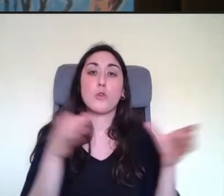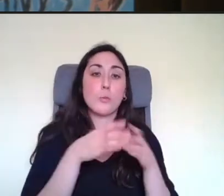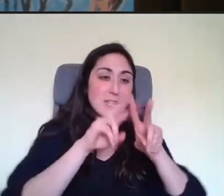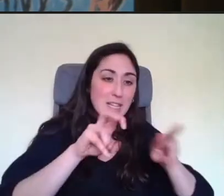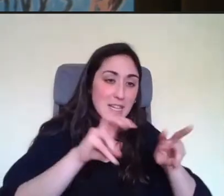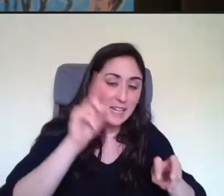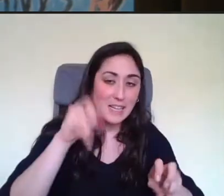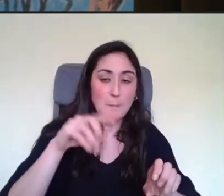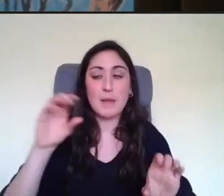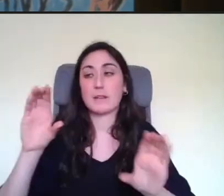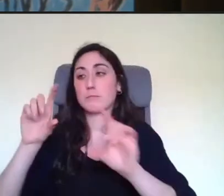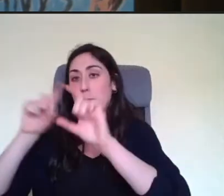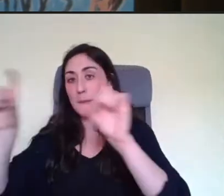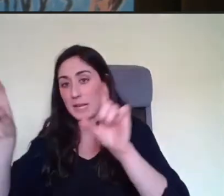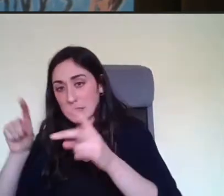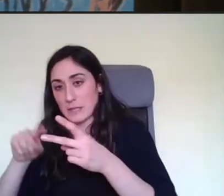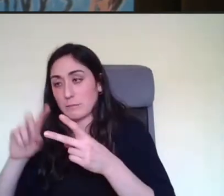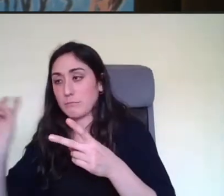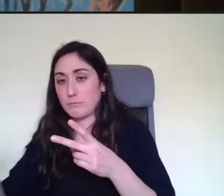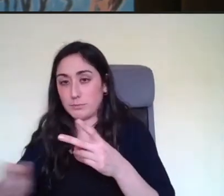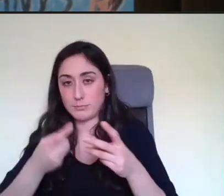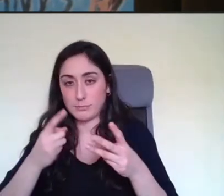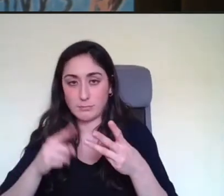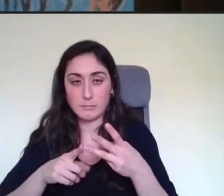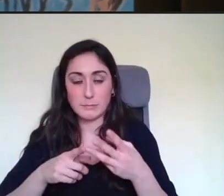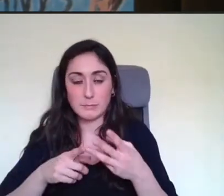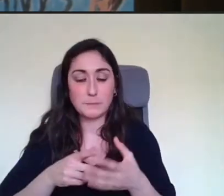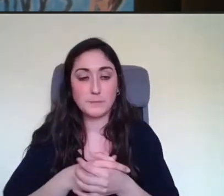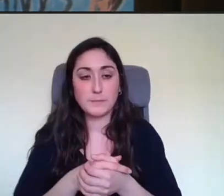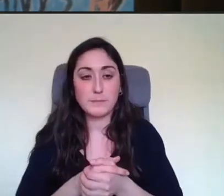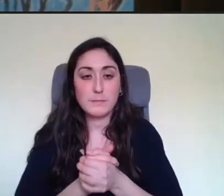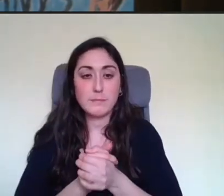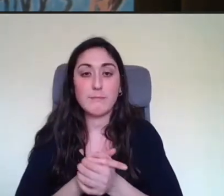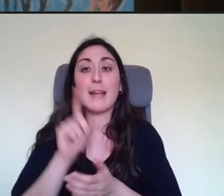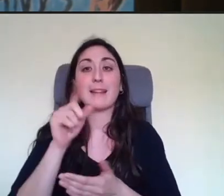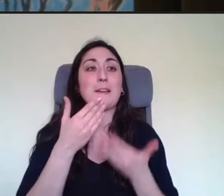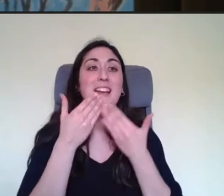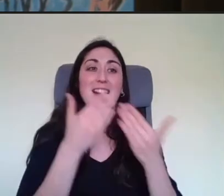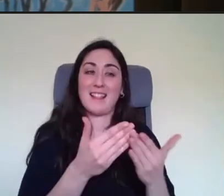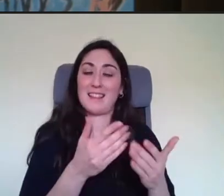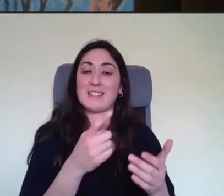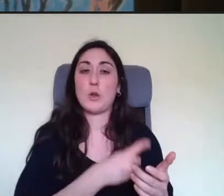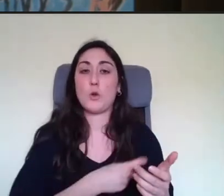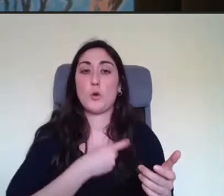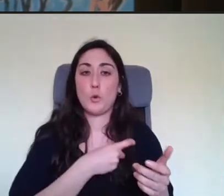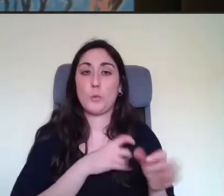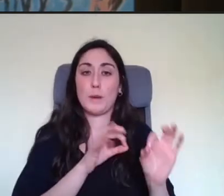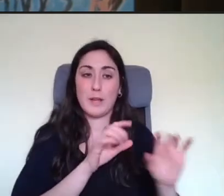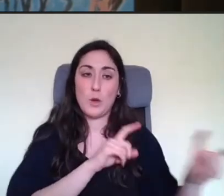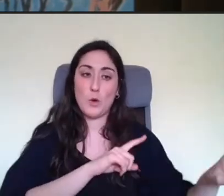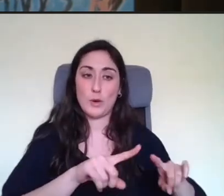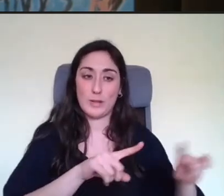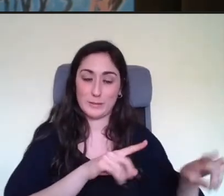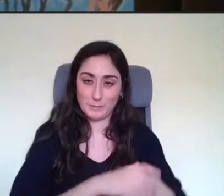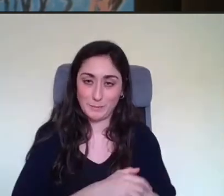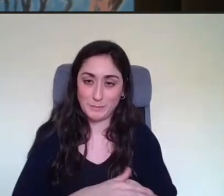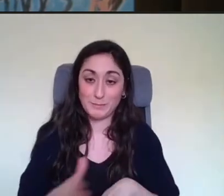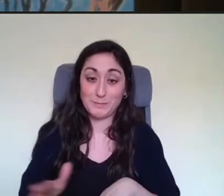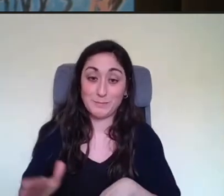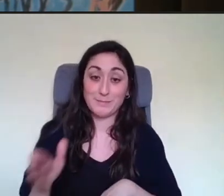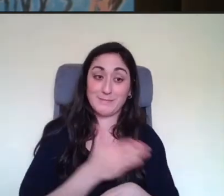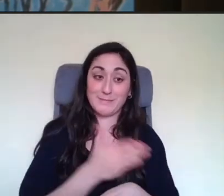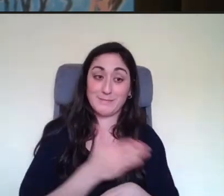som. Agrair sobretot al comitè organitzador, i com ens deia abans la Núria Salant, s'ha de